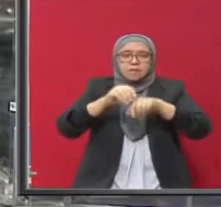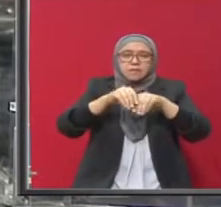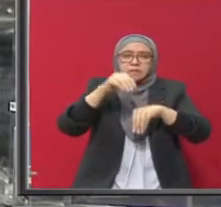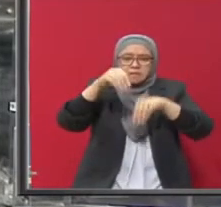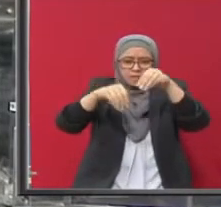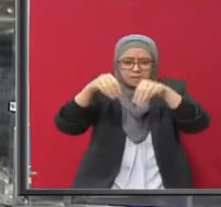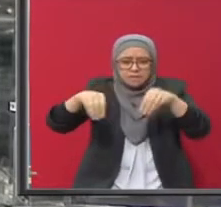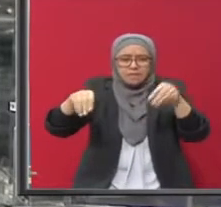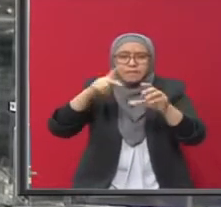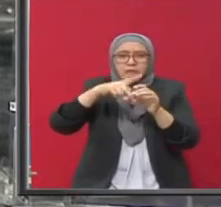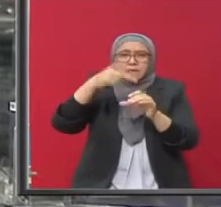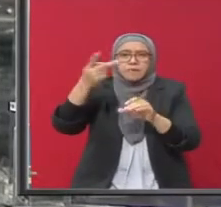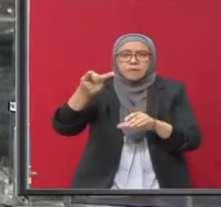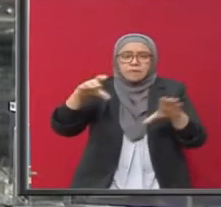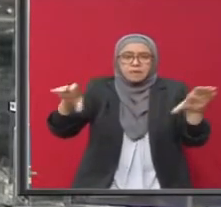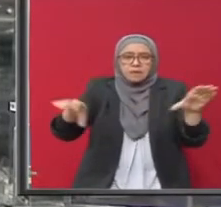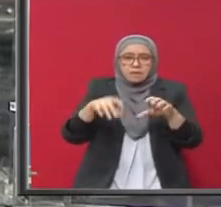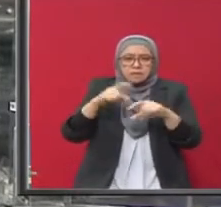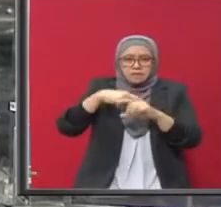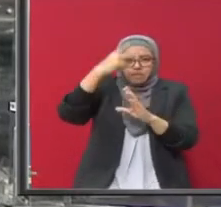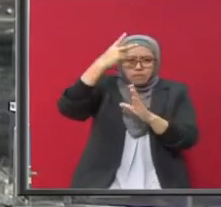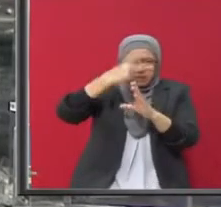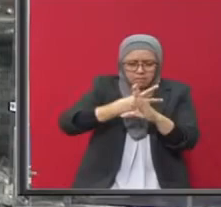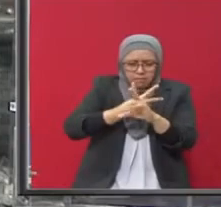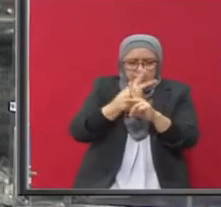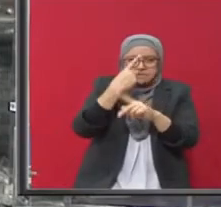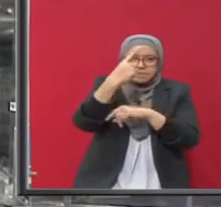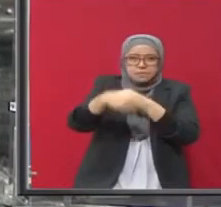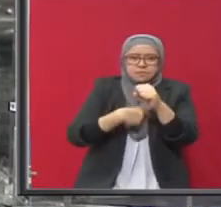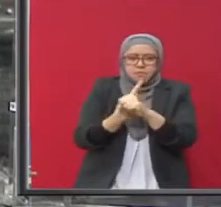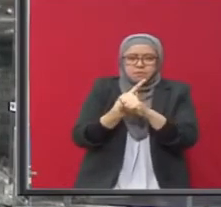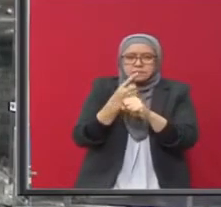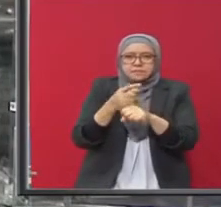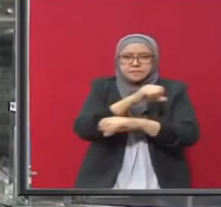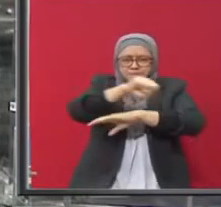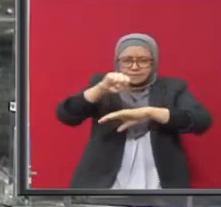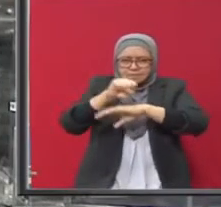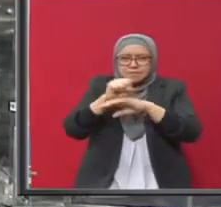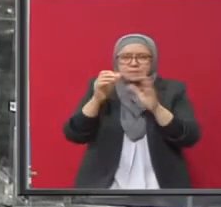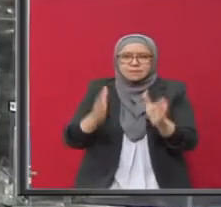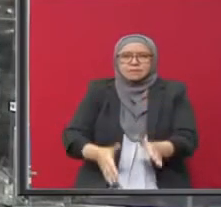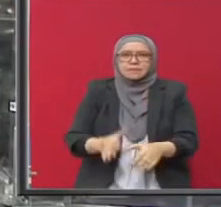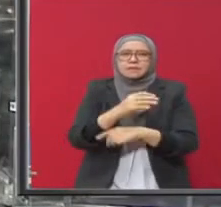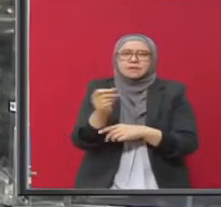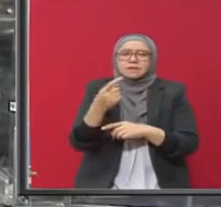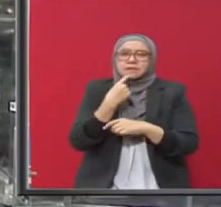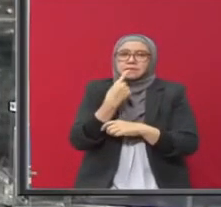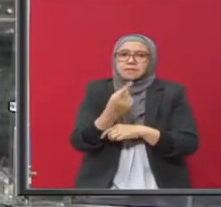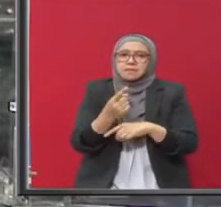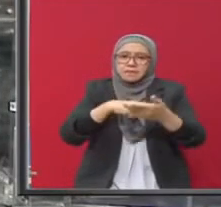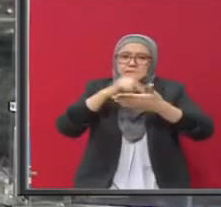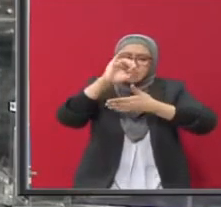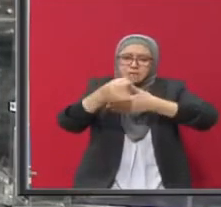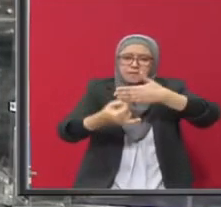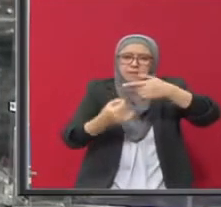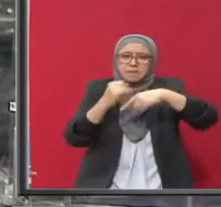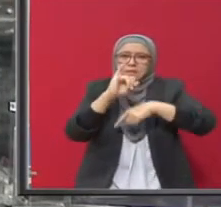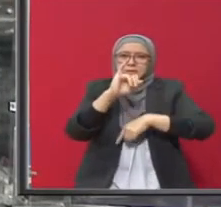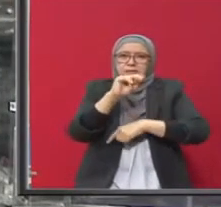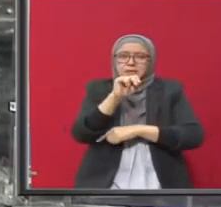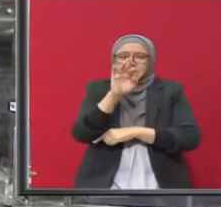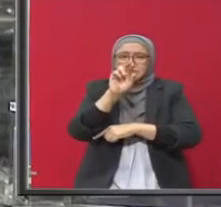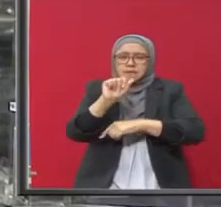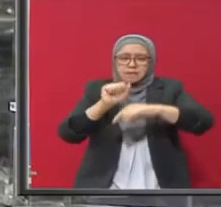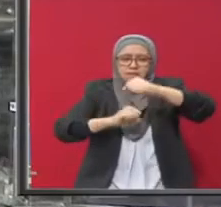para pesawat. Dalam kesempatan ini, saya ingin mengetahui status projek infrastruktur yang telah saya utarakan dalam